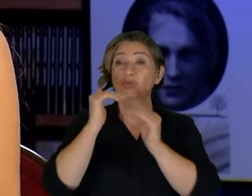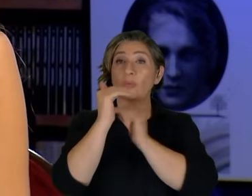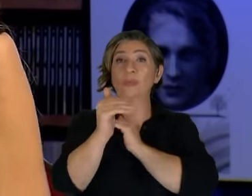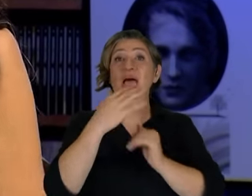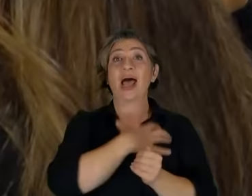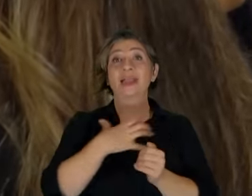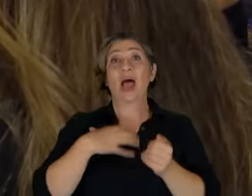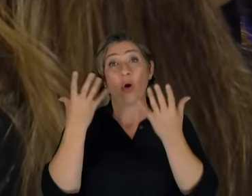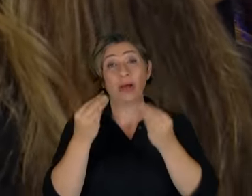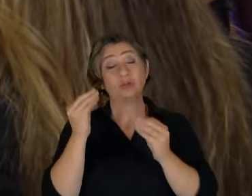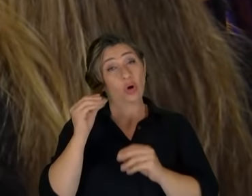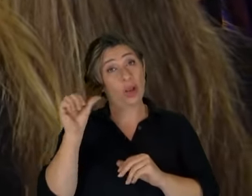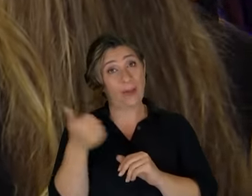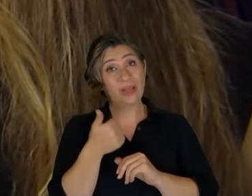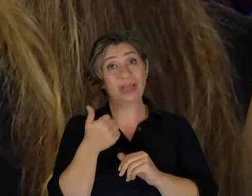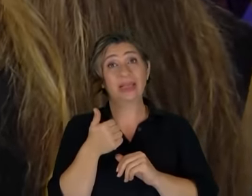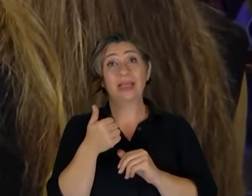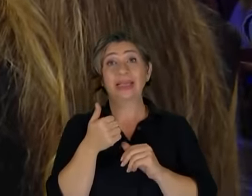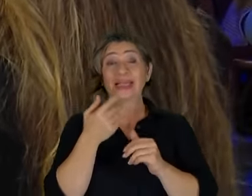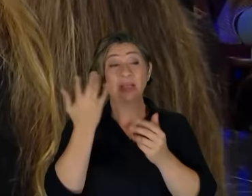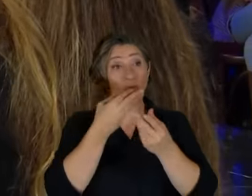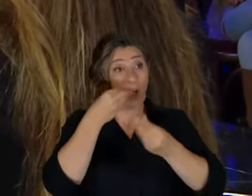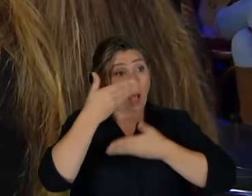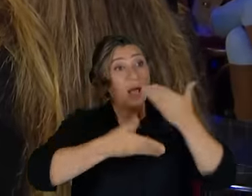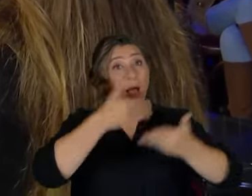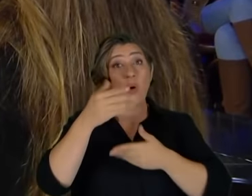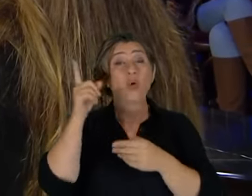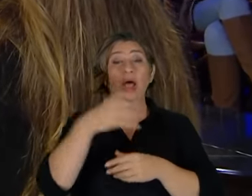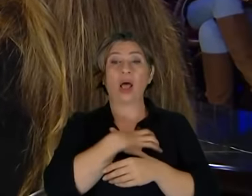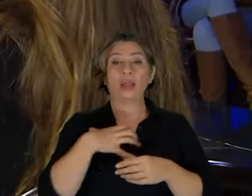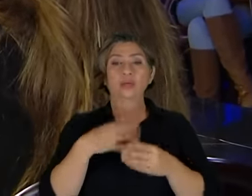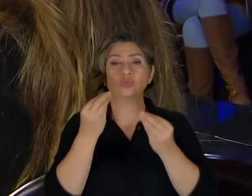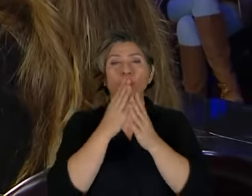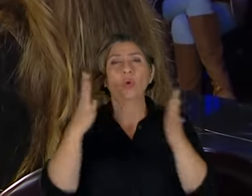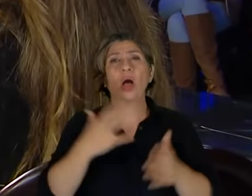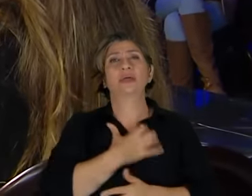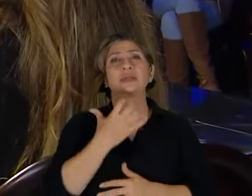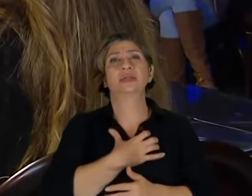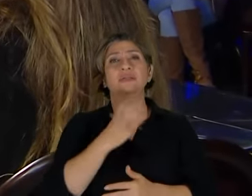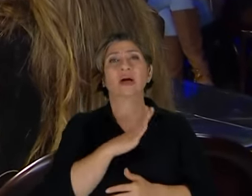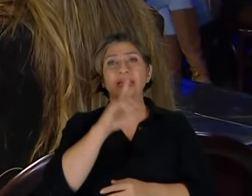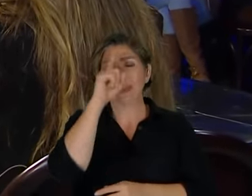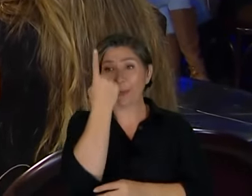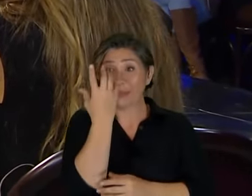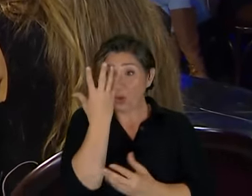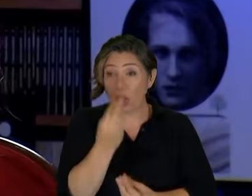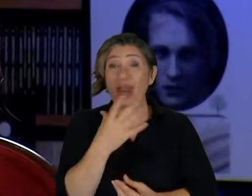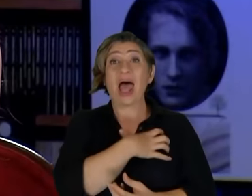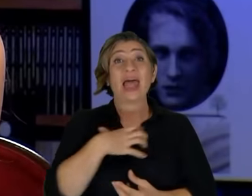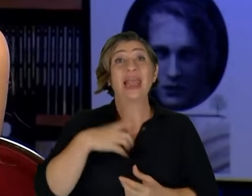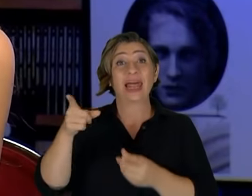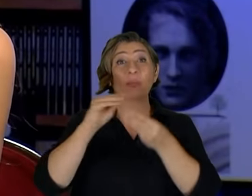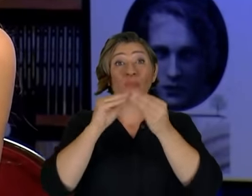da işte anne olmak çok önemli diye baskılar kurulurken orada anneler çok büyük acılar yaşıyor ve tek başına kalan annelerin